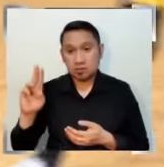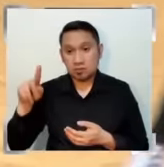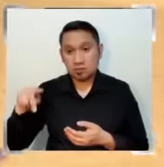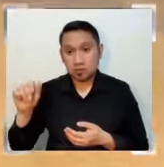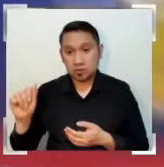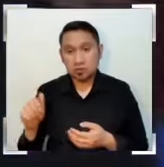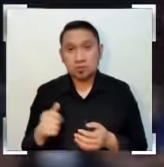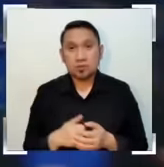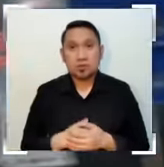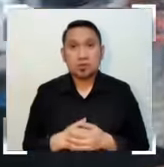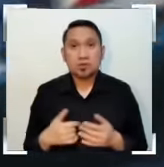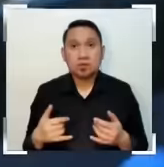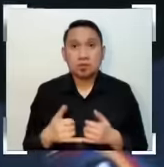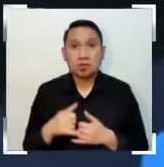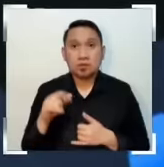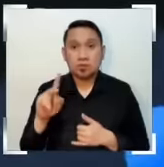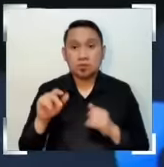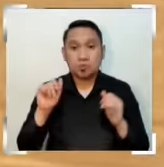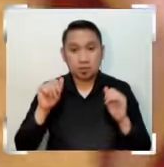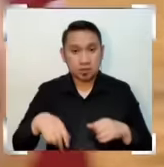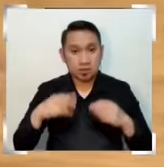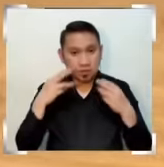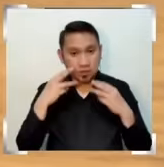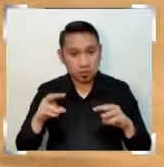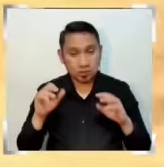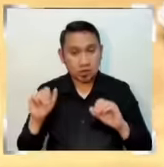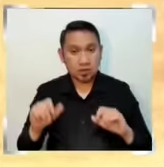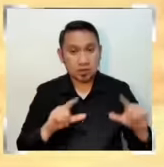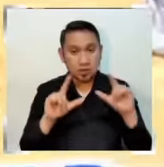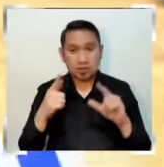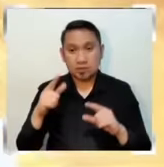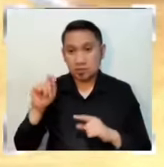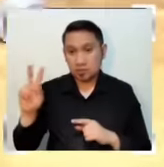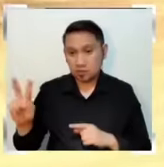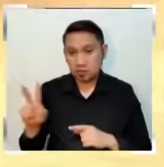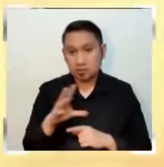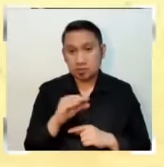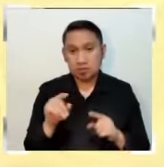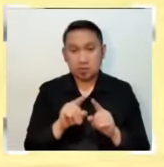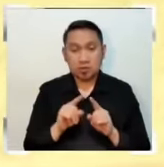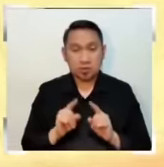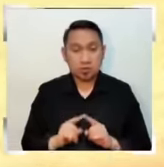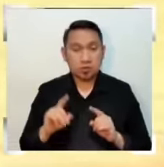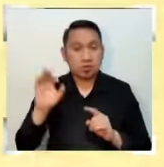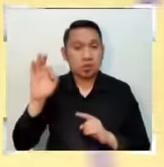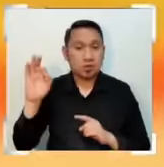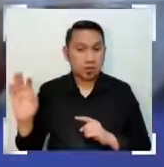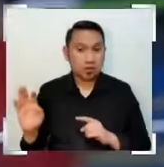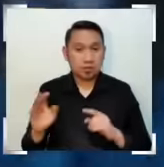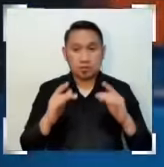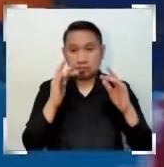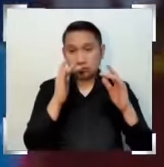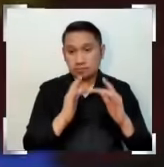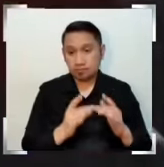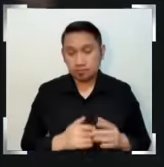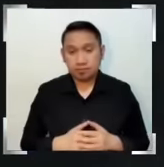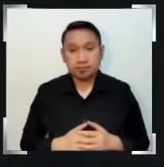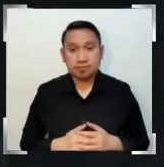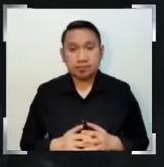2. Mapapanood po yan live sa GTV at naka-livestream sa social media accounts ng GMA Sports at